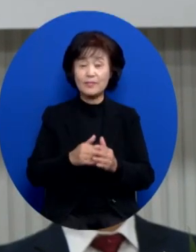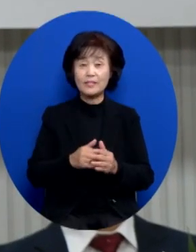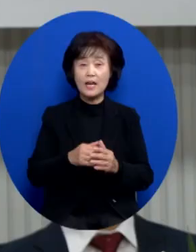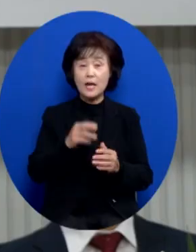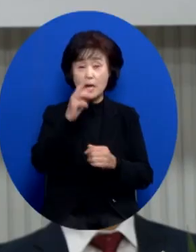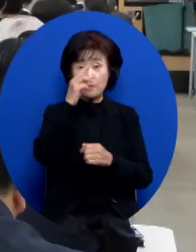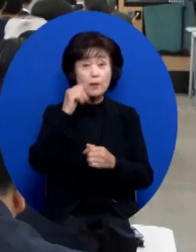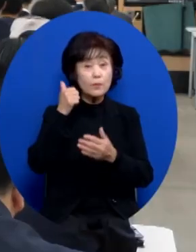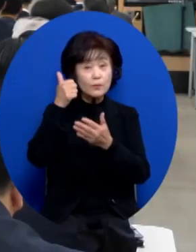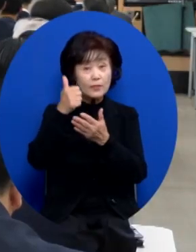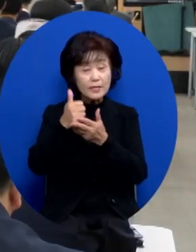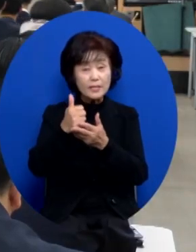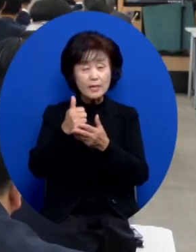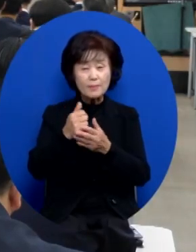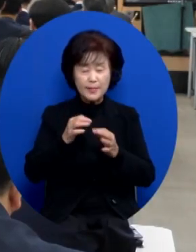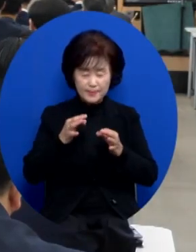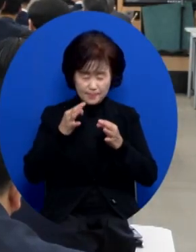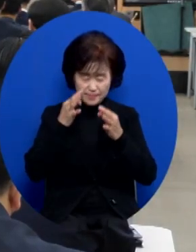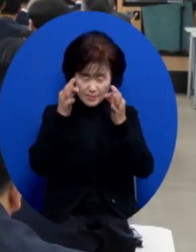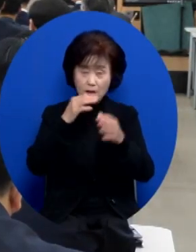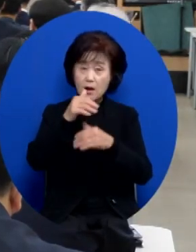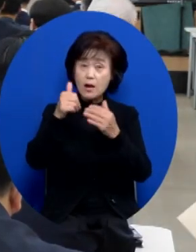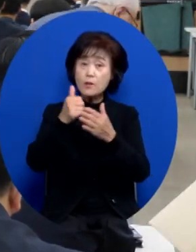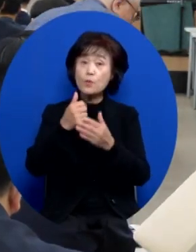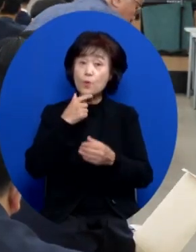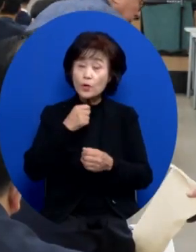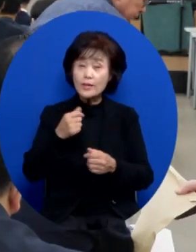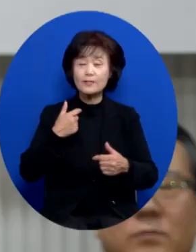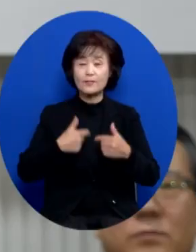박용규 목사는 최선을 다해서 하나님이